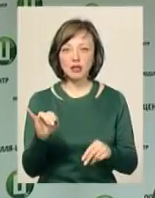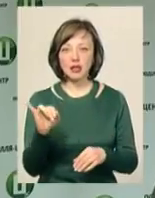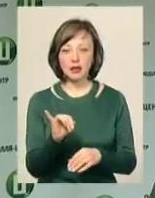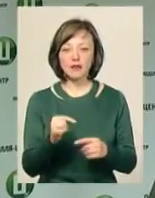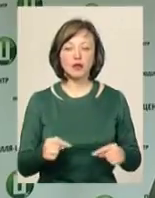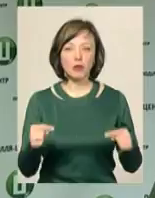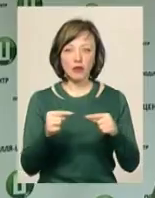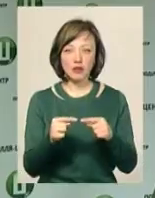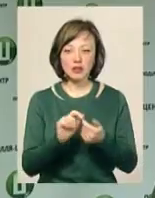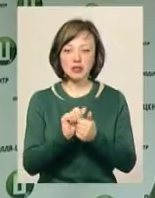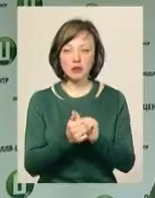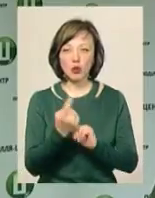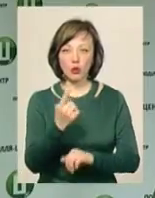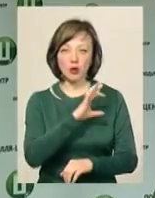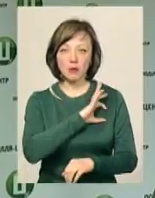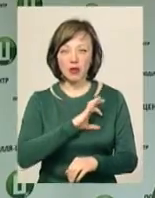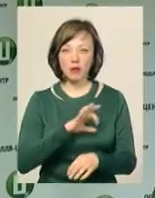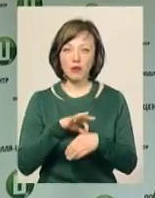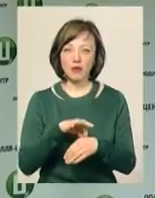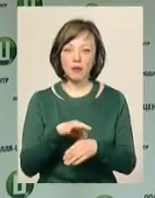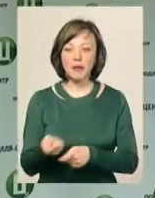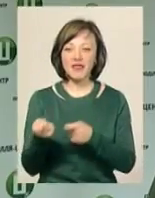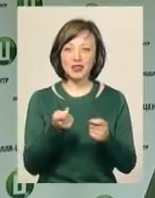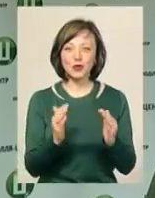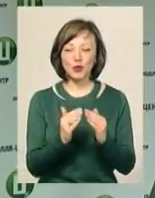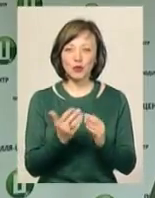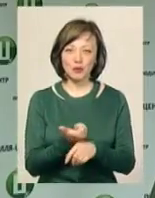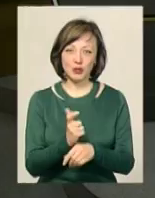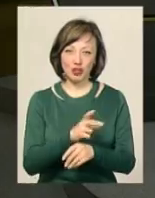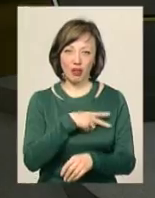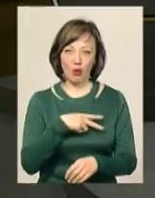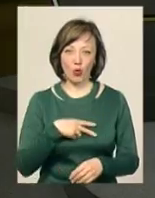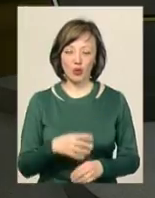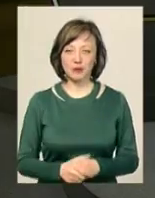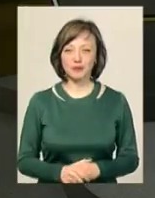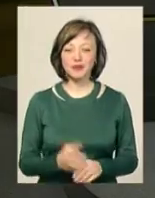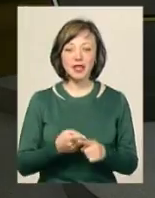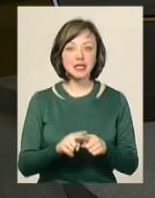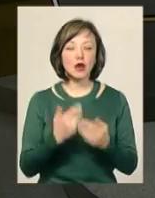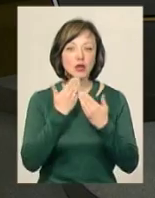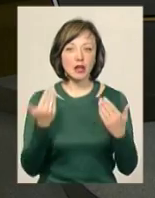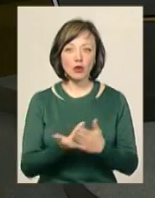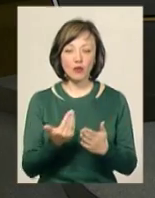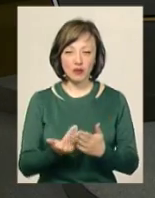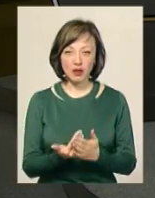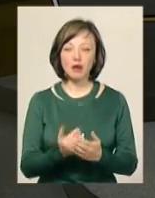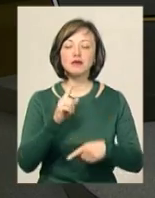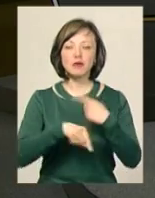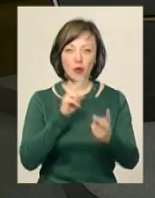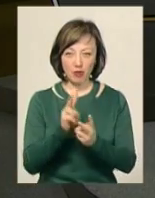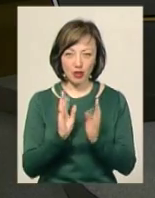Ну і, відповідно, вже замість одної медалі чи двох привести додому більшу кількість нагород. Це остання новина випуску.